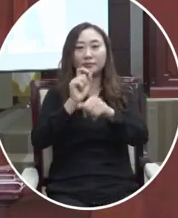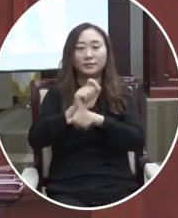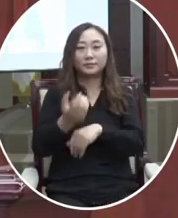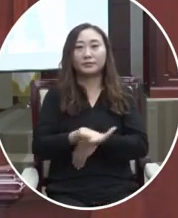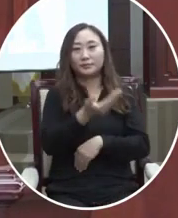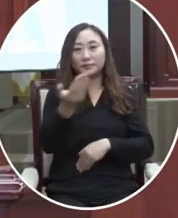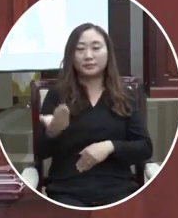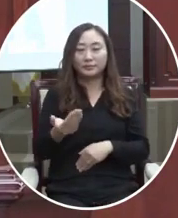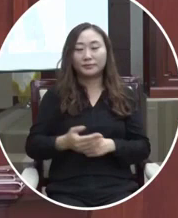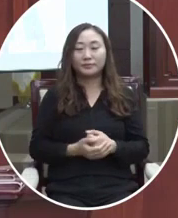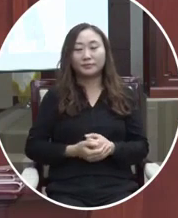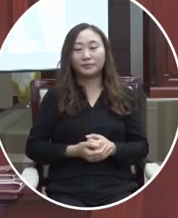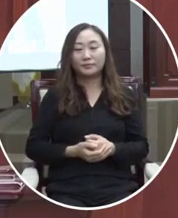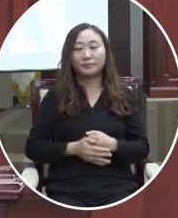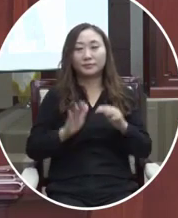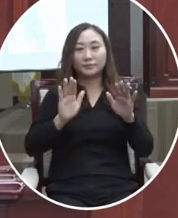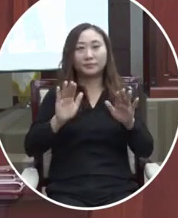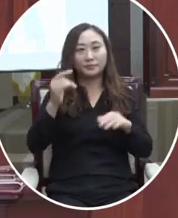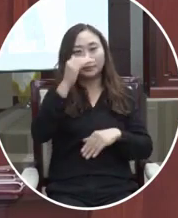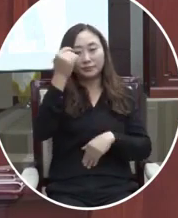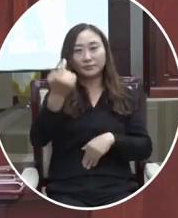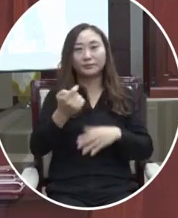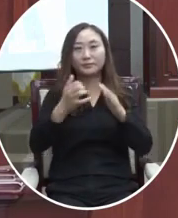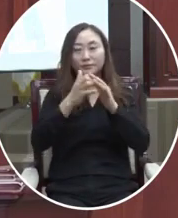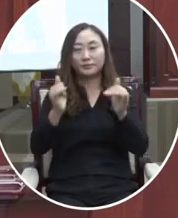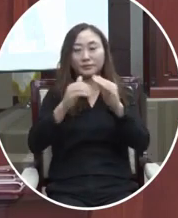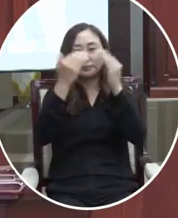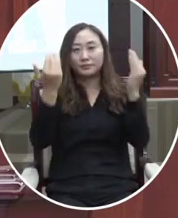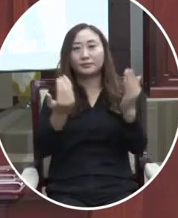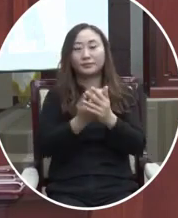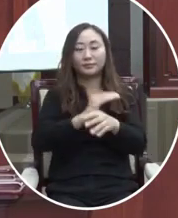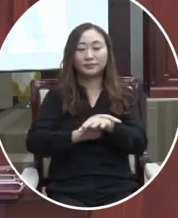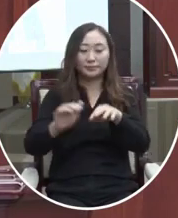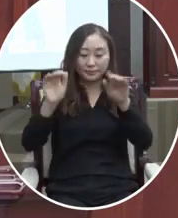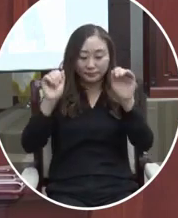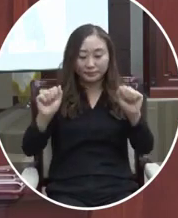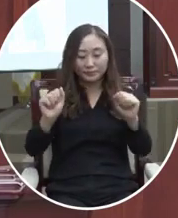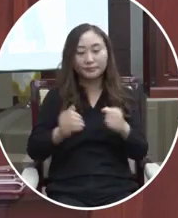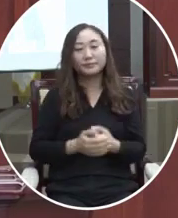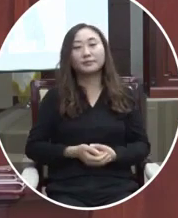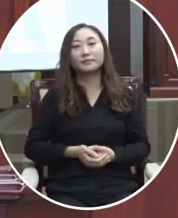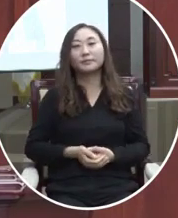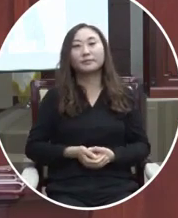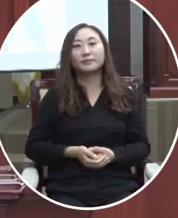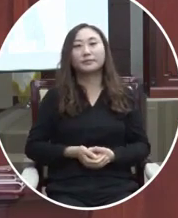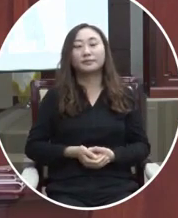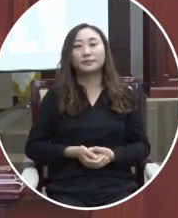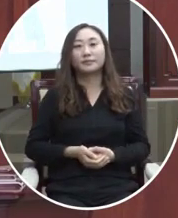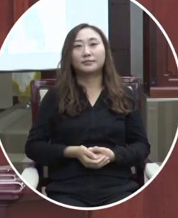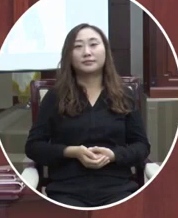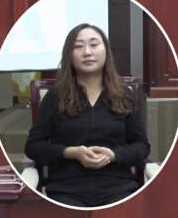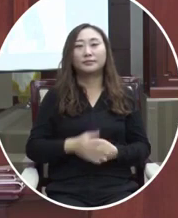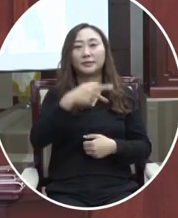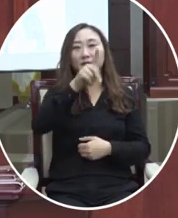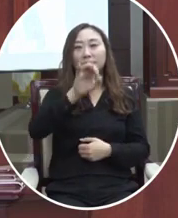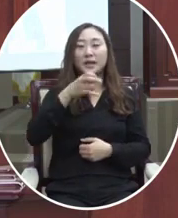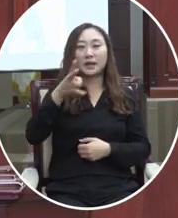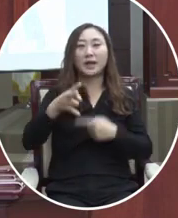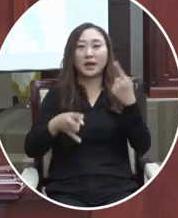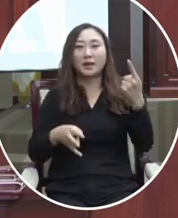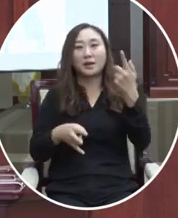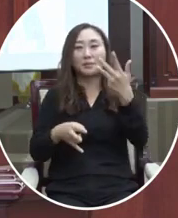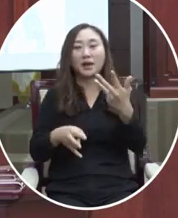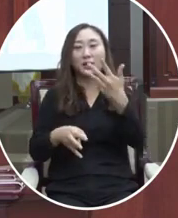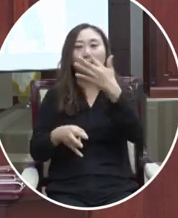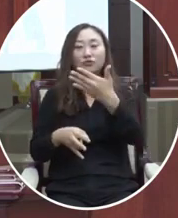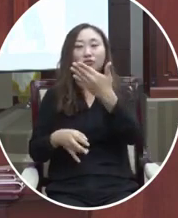공무원 여러분, 그리고 이 자리에 함께하고 계신 언론인 방청객 여러분, 안녕하십니까? 상계 189 10동을